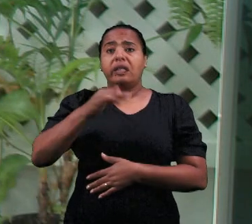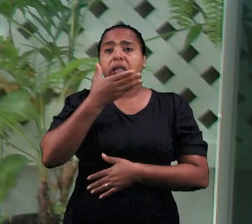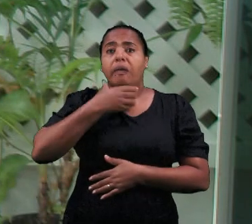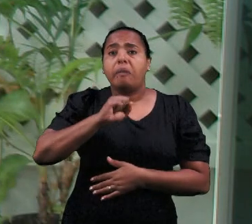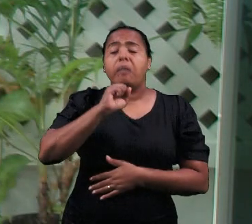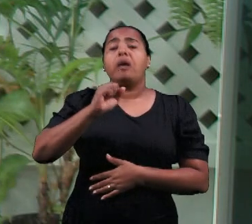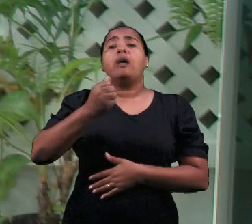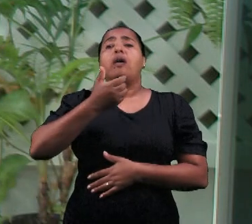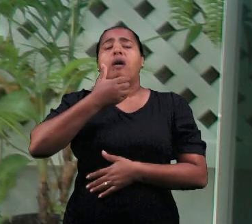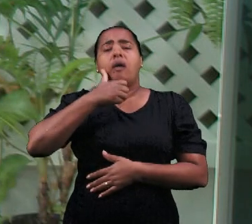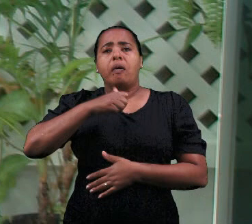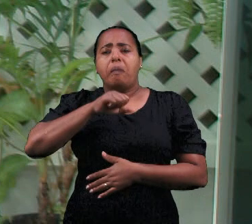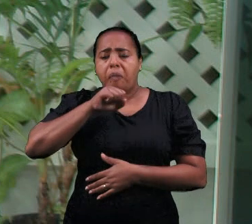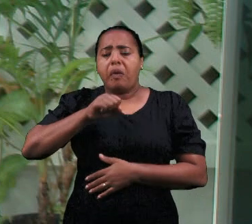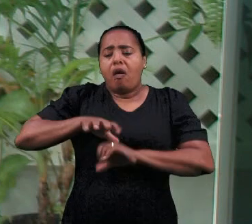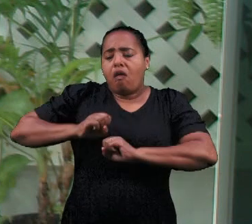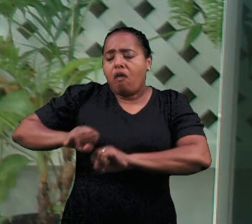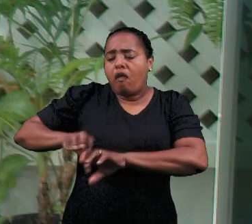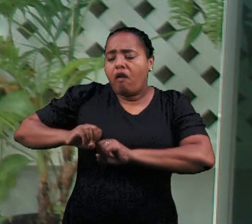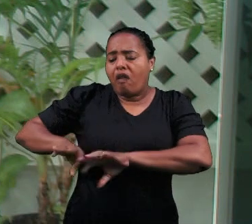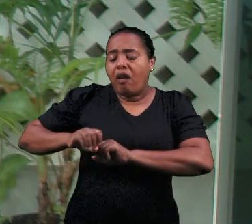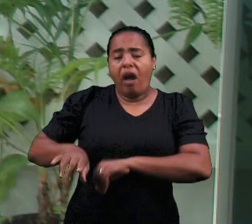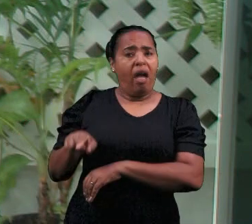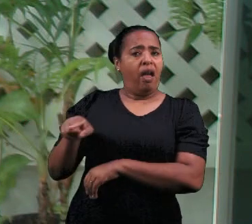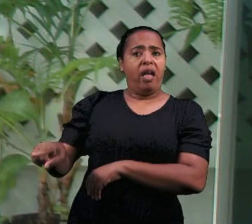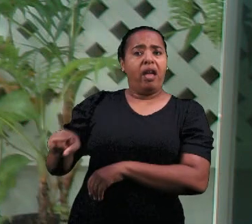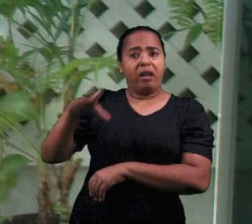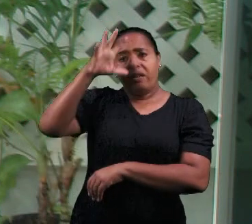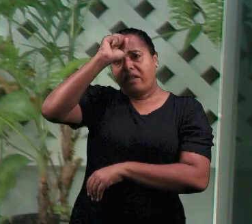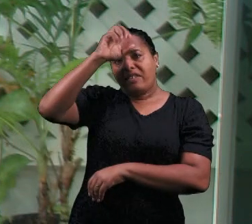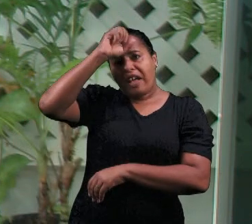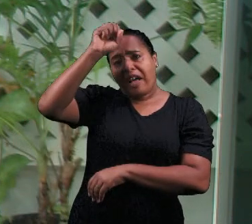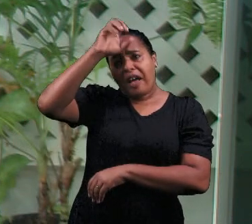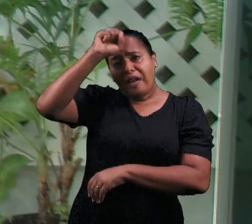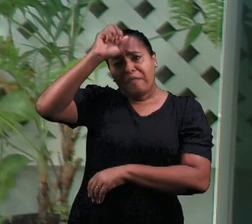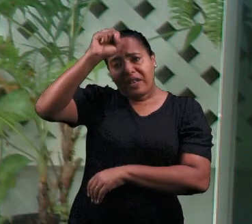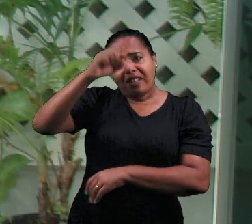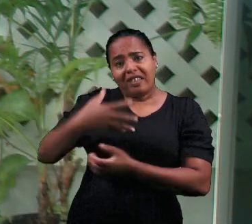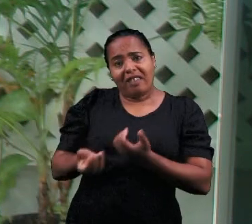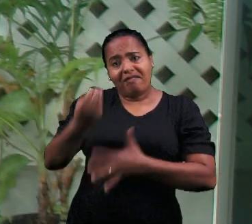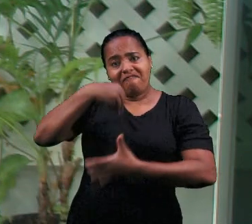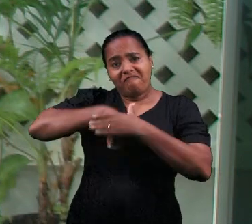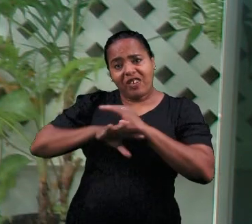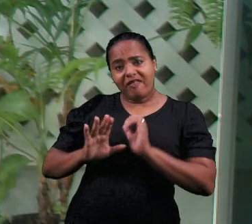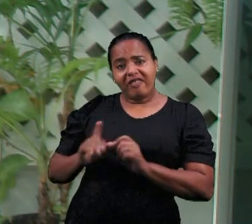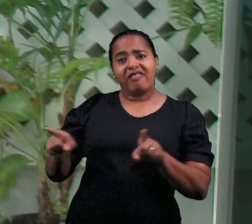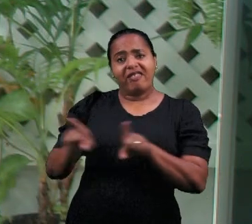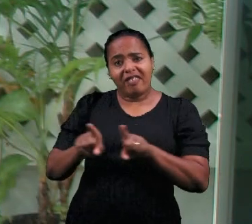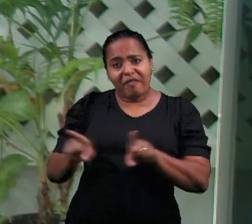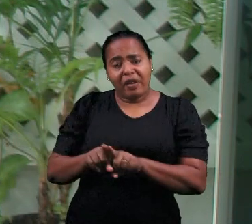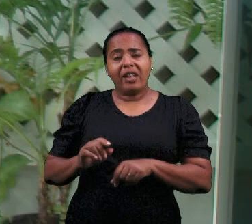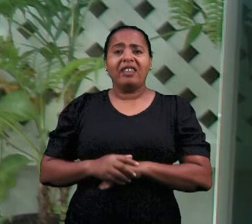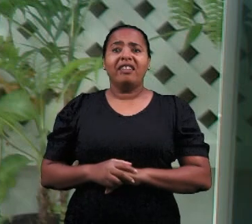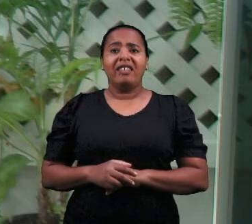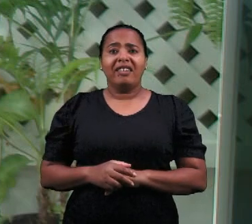que la père et la mère sont assises et expliquent, il est en train d'apprendre